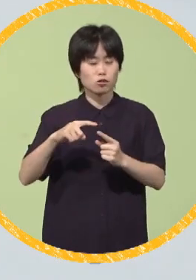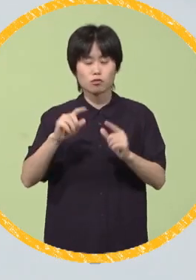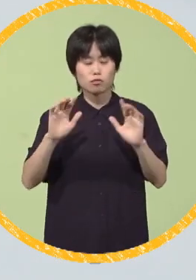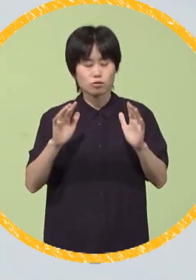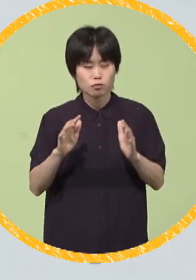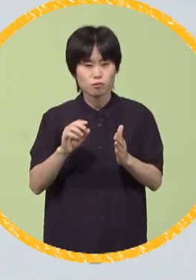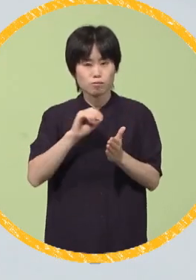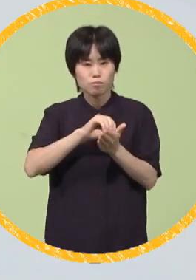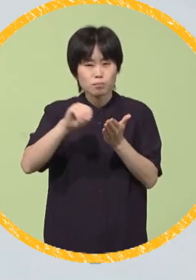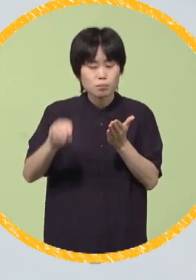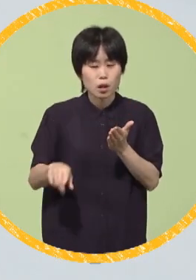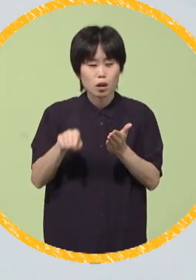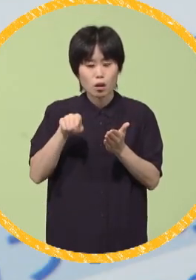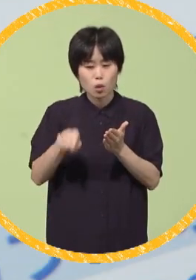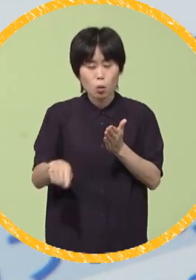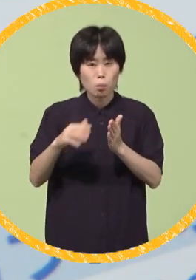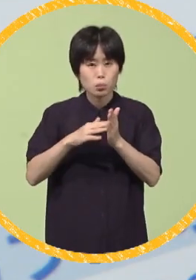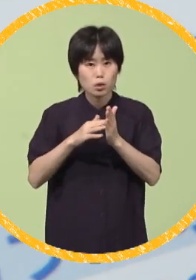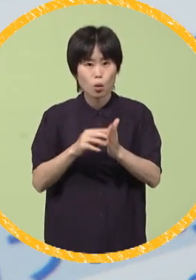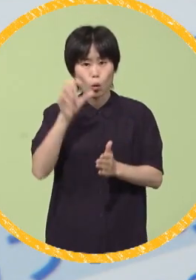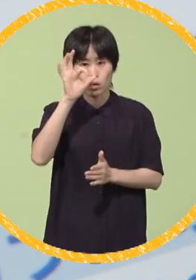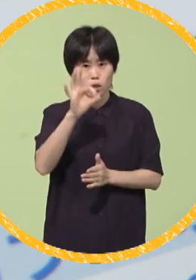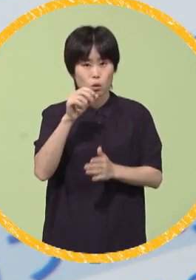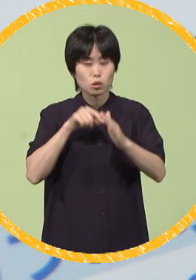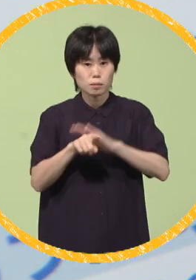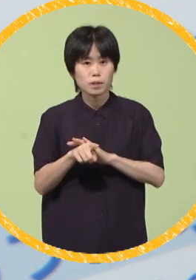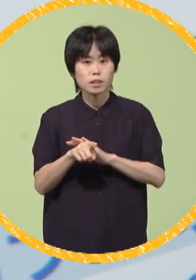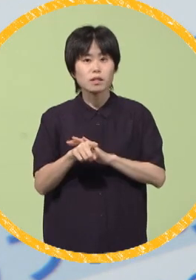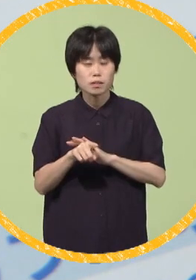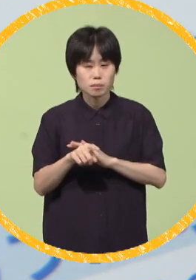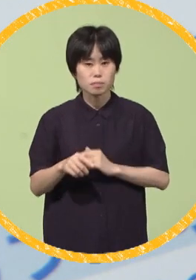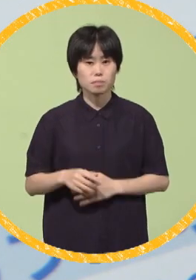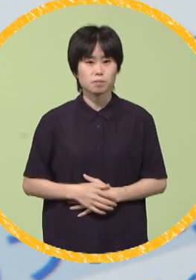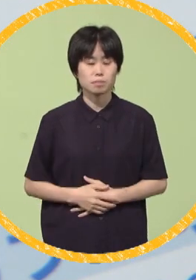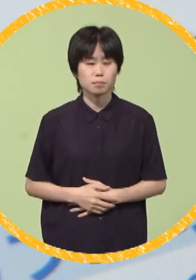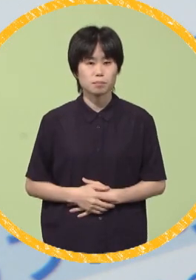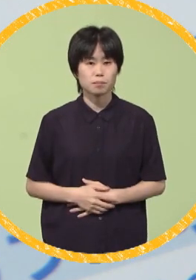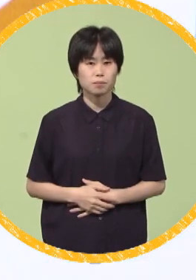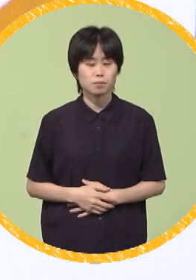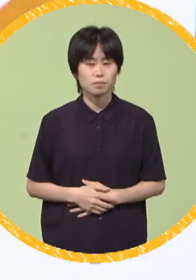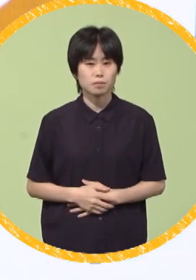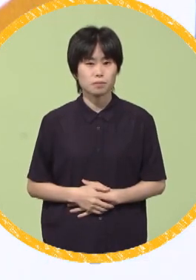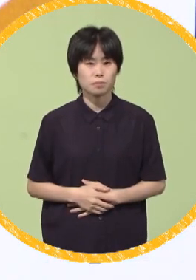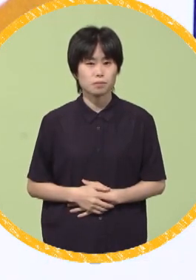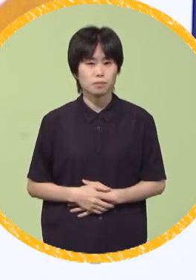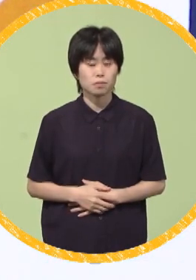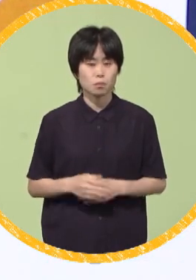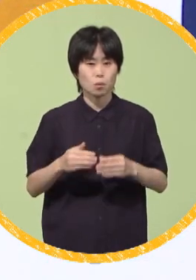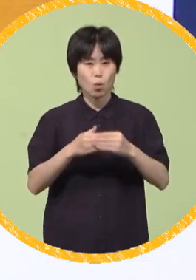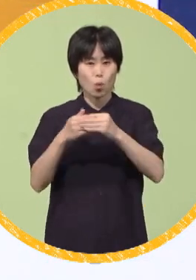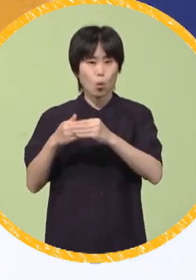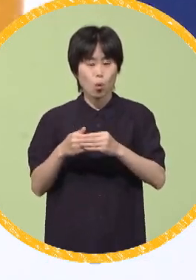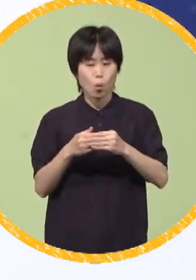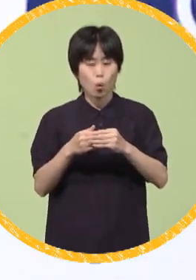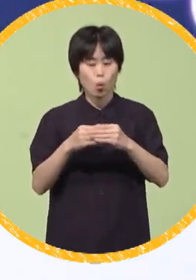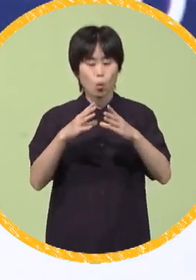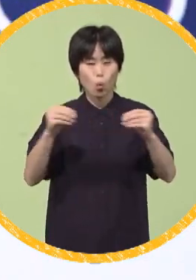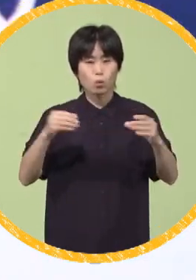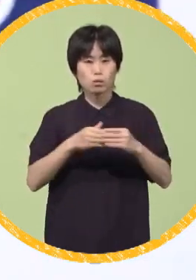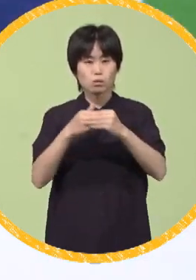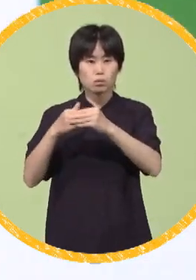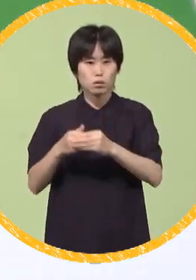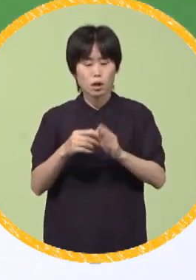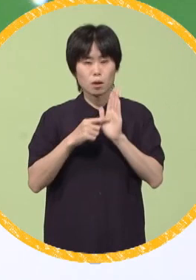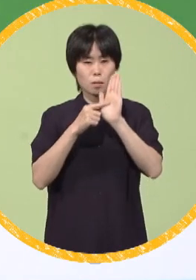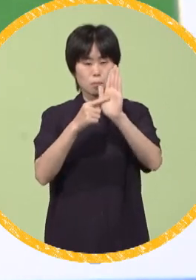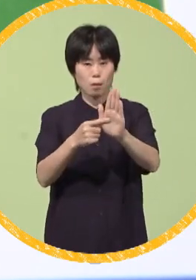されるプラスチックごみゼロを目指す取り組みになります。 おー、ゼロですか。 国連が掲げる持続可能な開